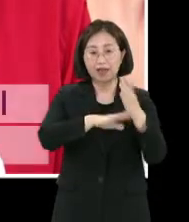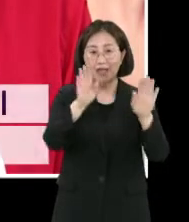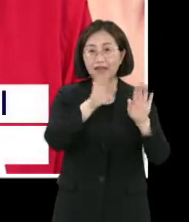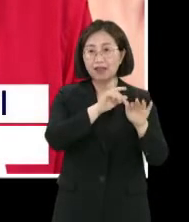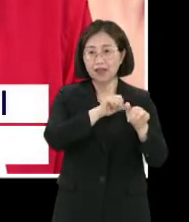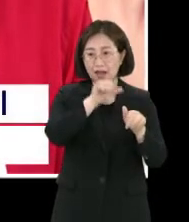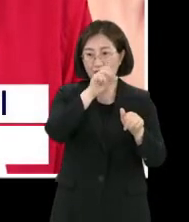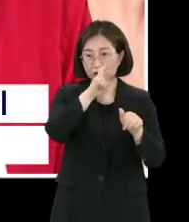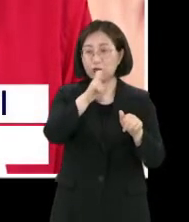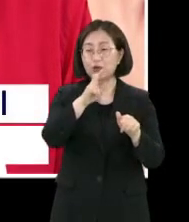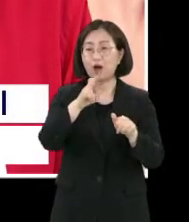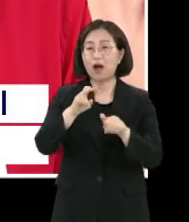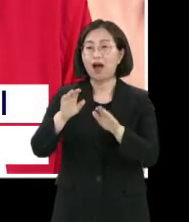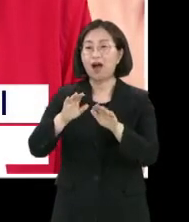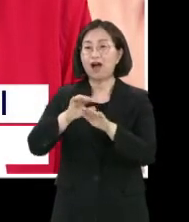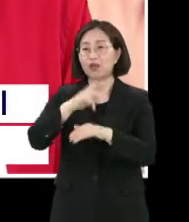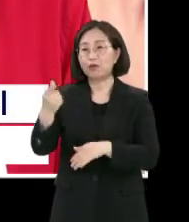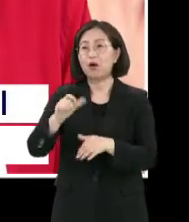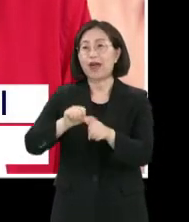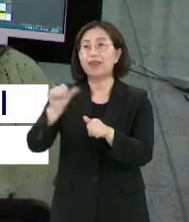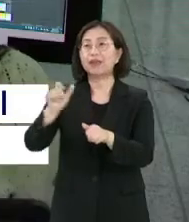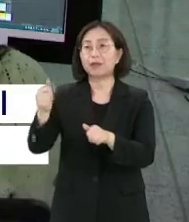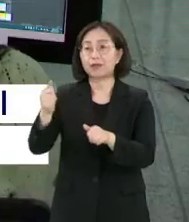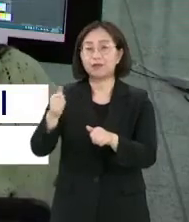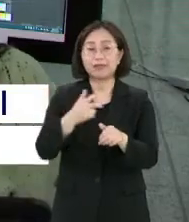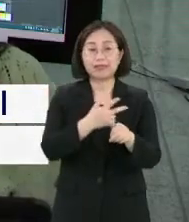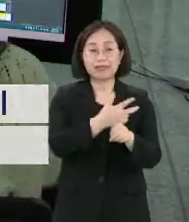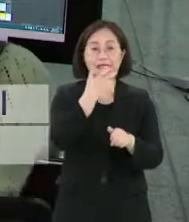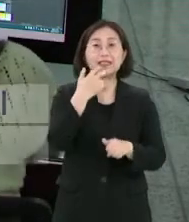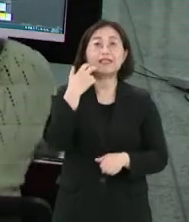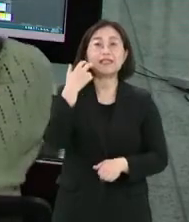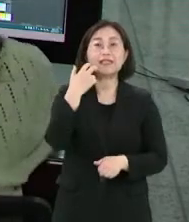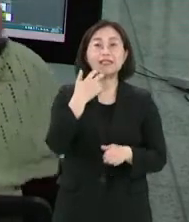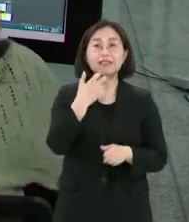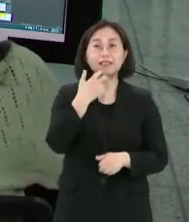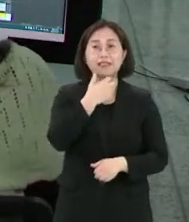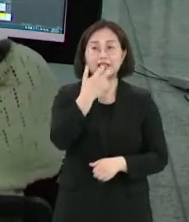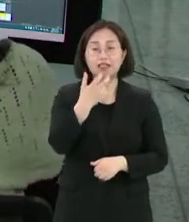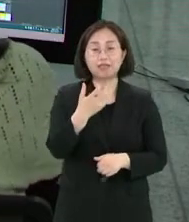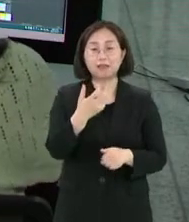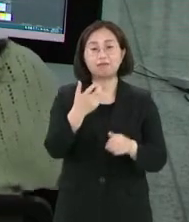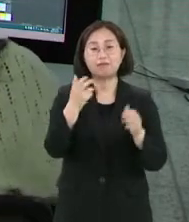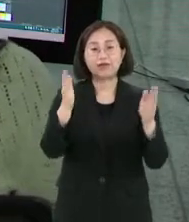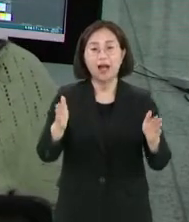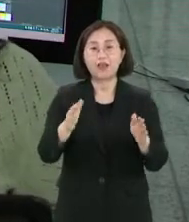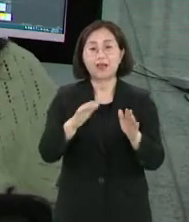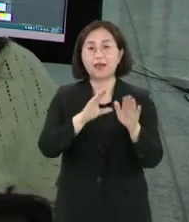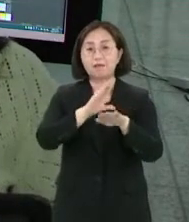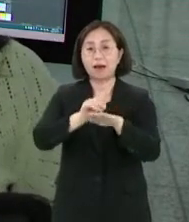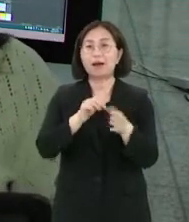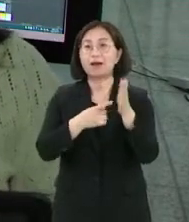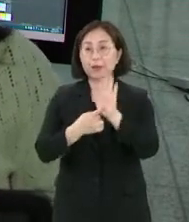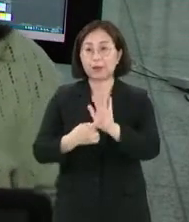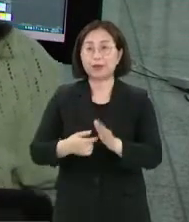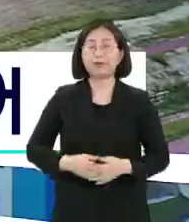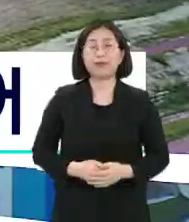오후 5시 50분부터 각각 70분간 방송됩니다. TJB 노동현입니다.